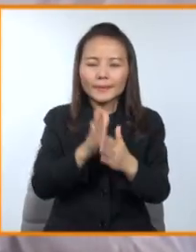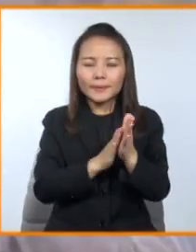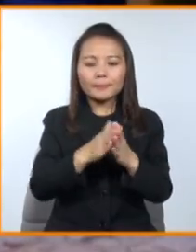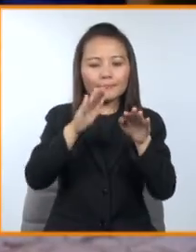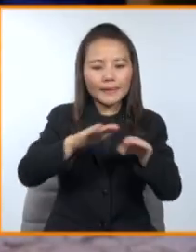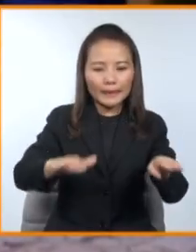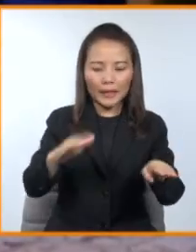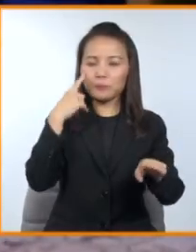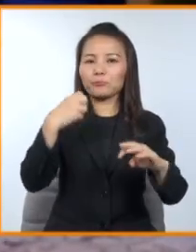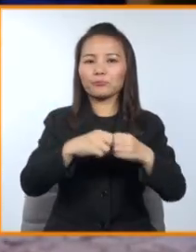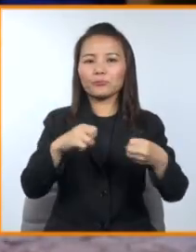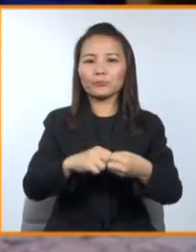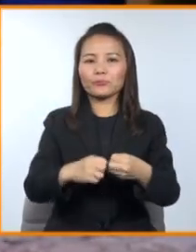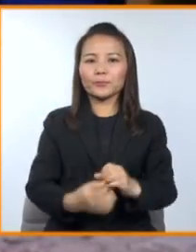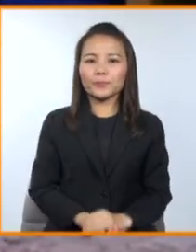เด็กๆกลุ่มนี้